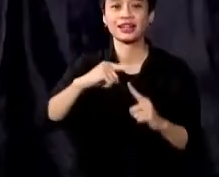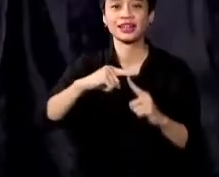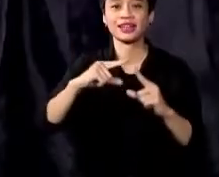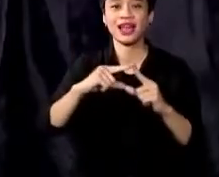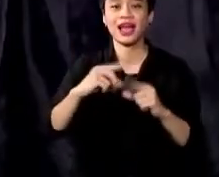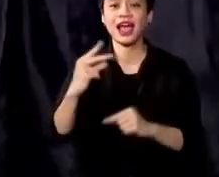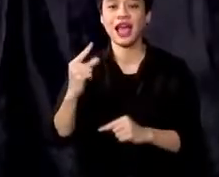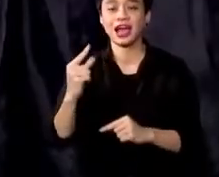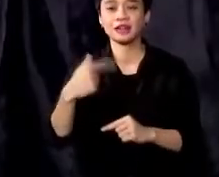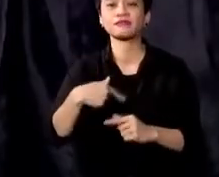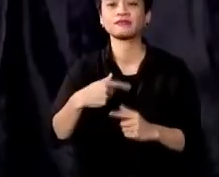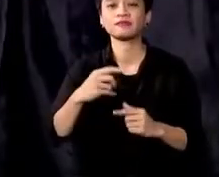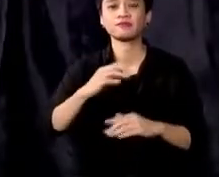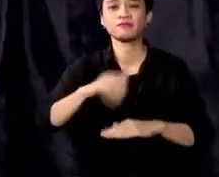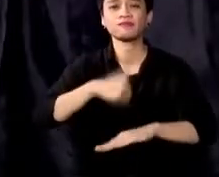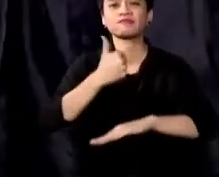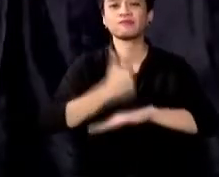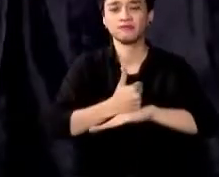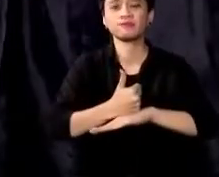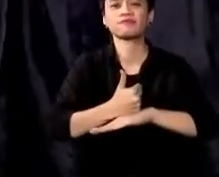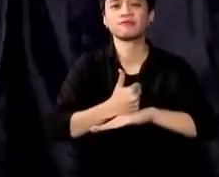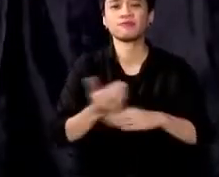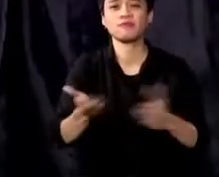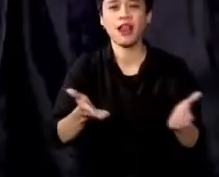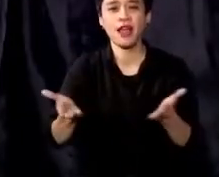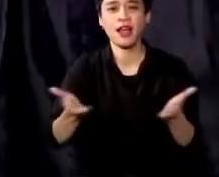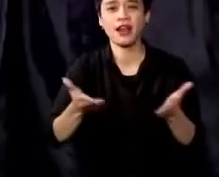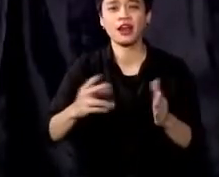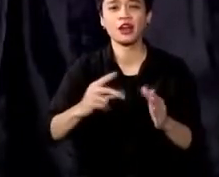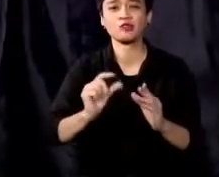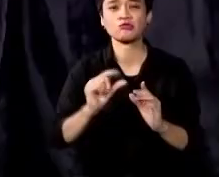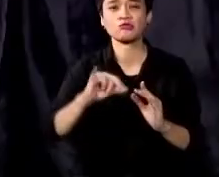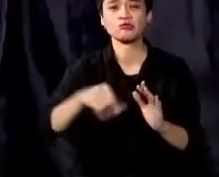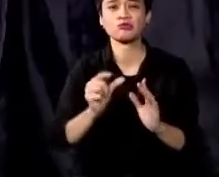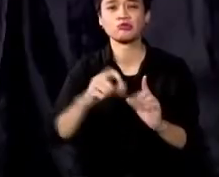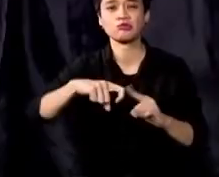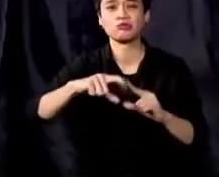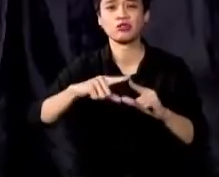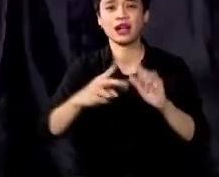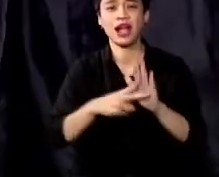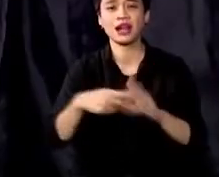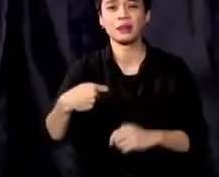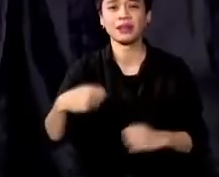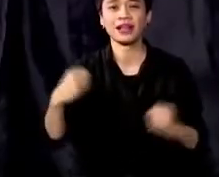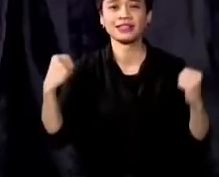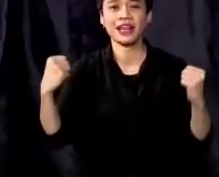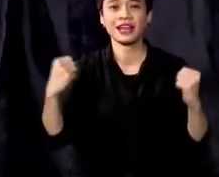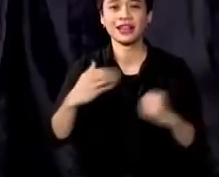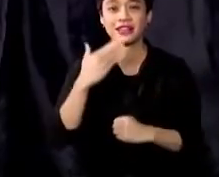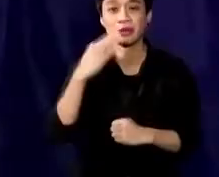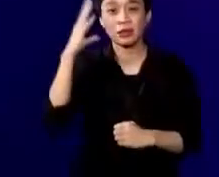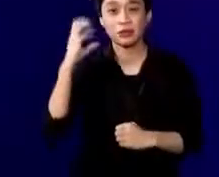pelayanan kesehatan rujukan Kementerian Kesehatan selamat sore apa kabar